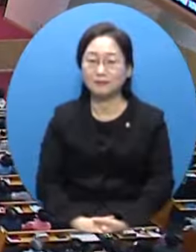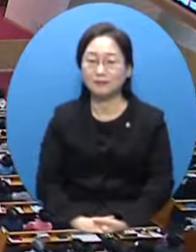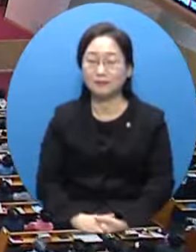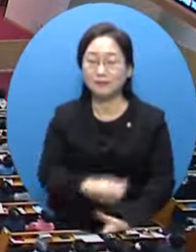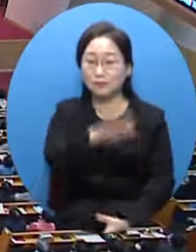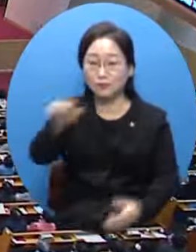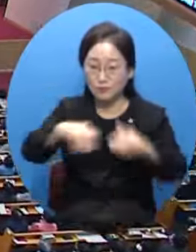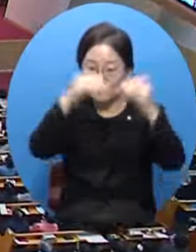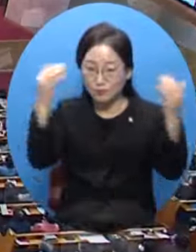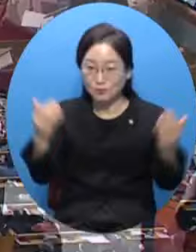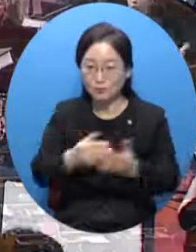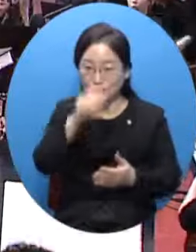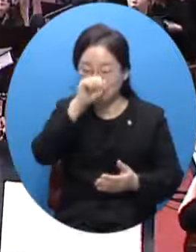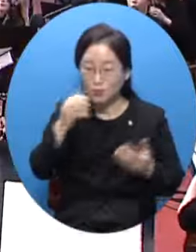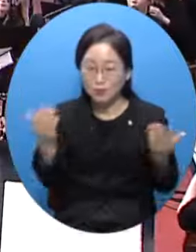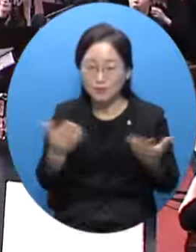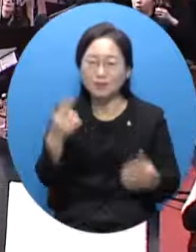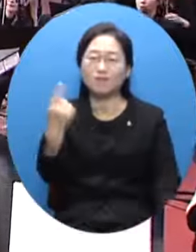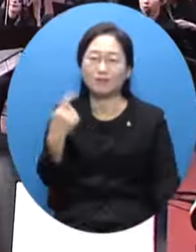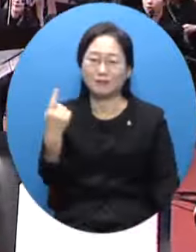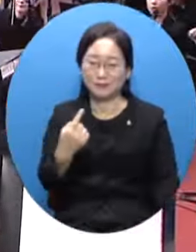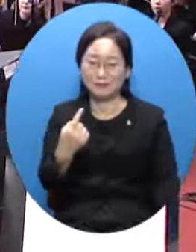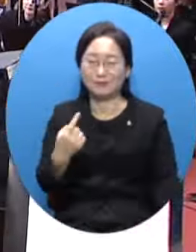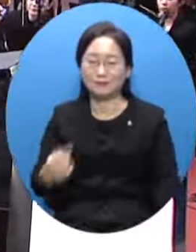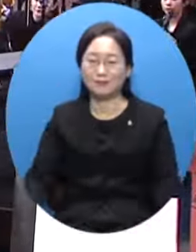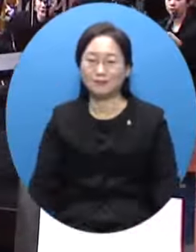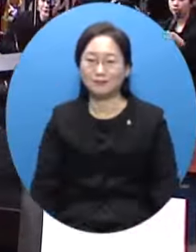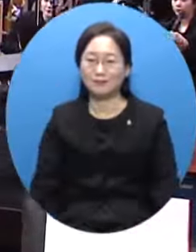우리 모두에게 좋은 일이 일어납니다.